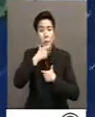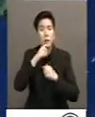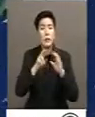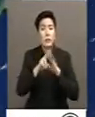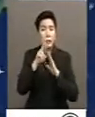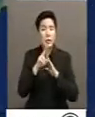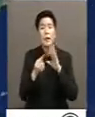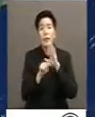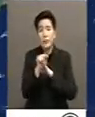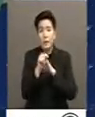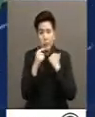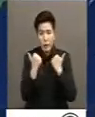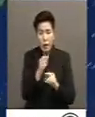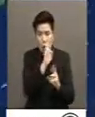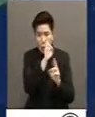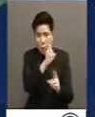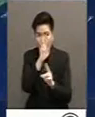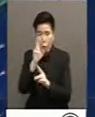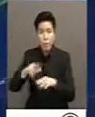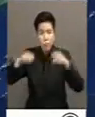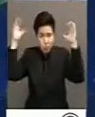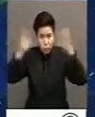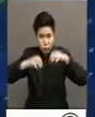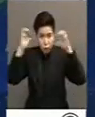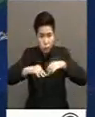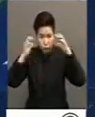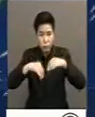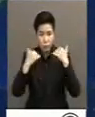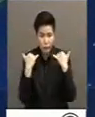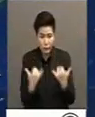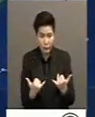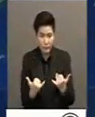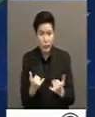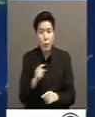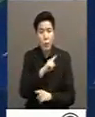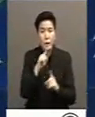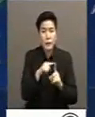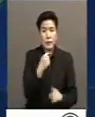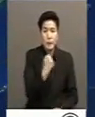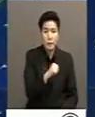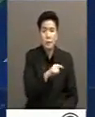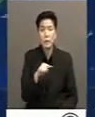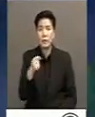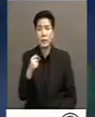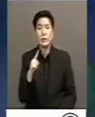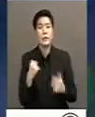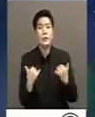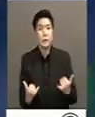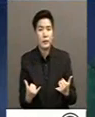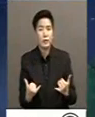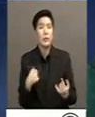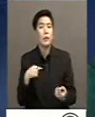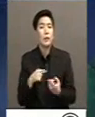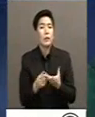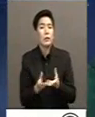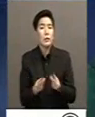วมถึงจังหวัดตากจะต้องเฝ้าระวังฝนที่จะตกลงมาอย่างหนักในช่วงของวันที่10และวันที่11มกราคมนี้นะครับส่วน